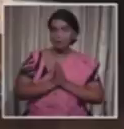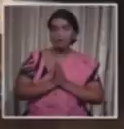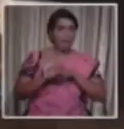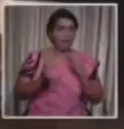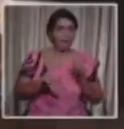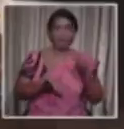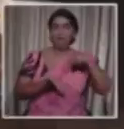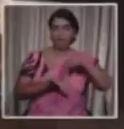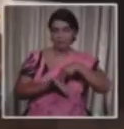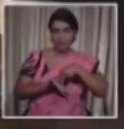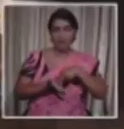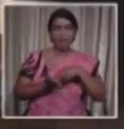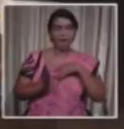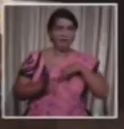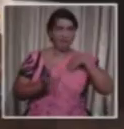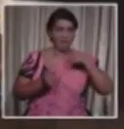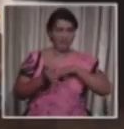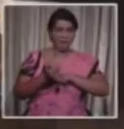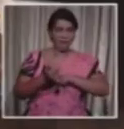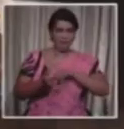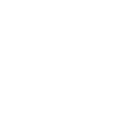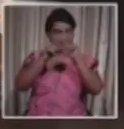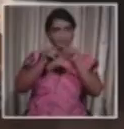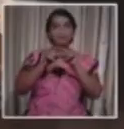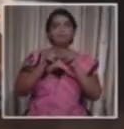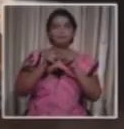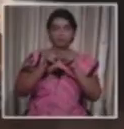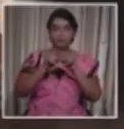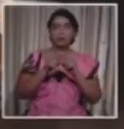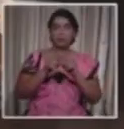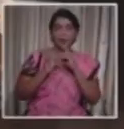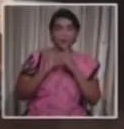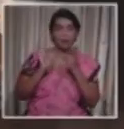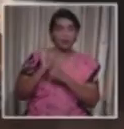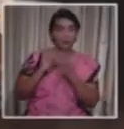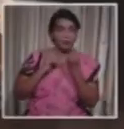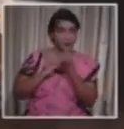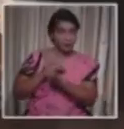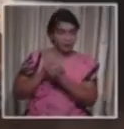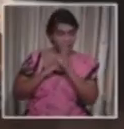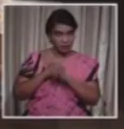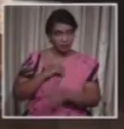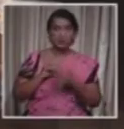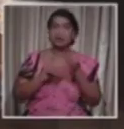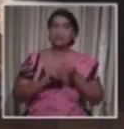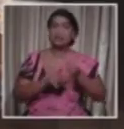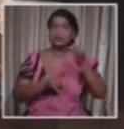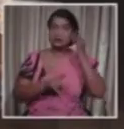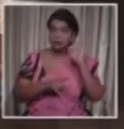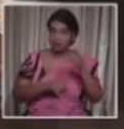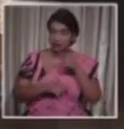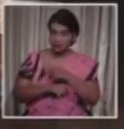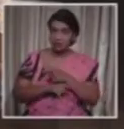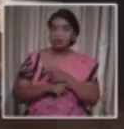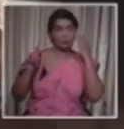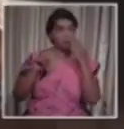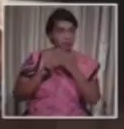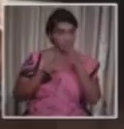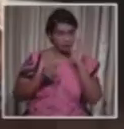නැගී සිට මහලේකම්වරයා අමතමින් පුරප්පාඩු වී තිබෙන ජනාධිපති ධුරය